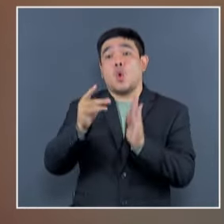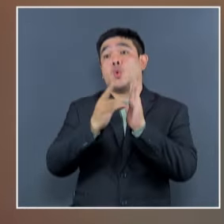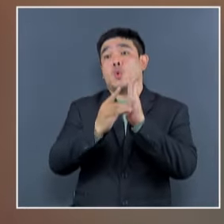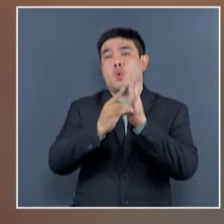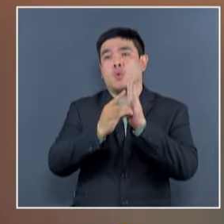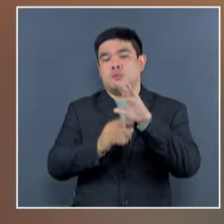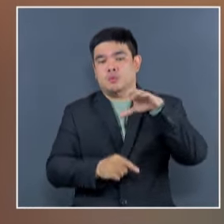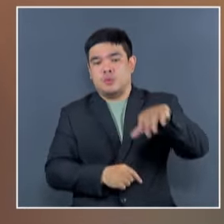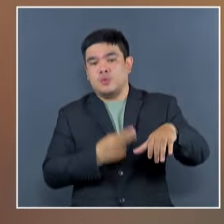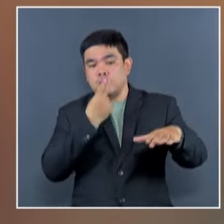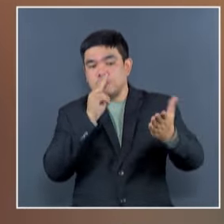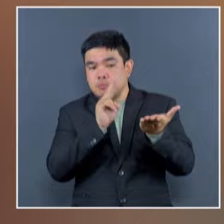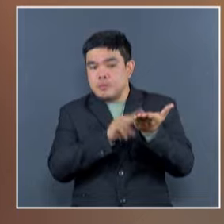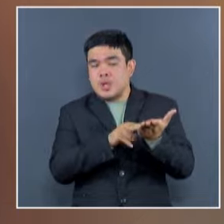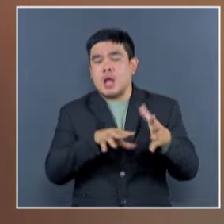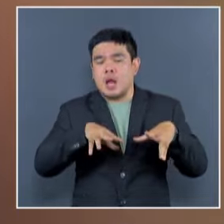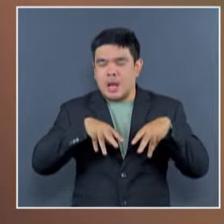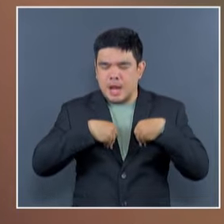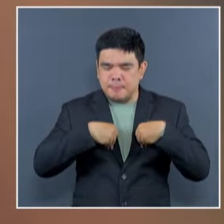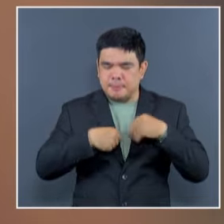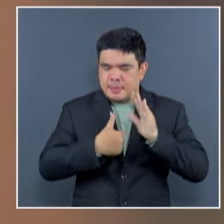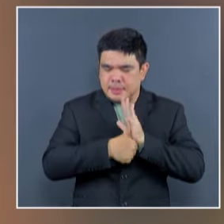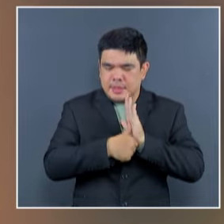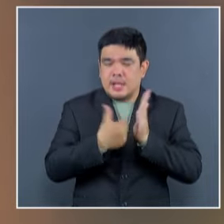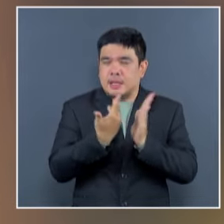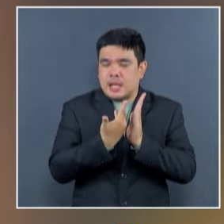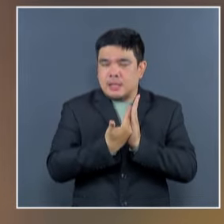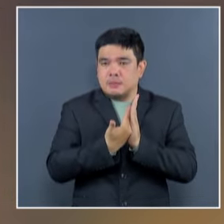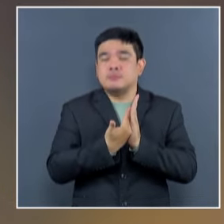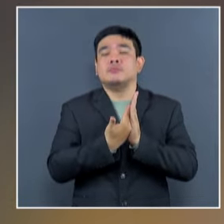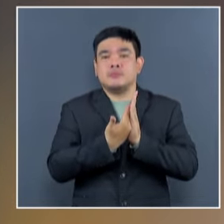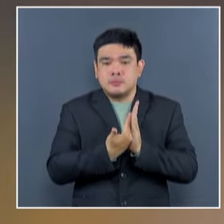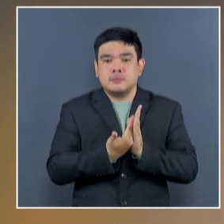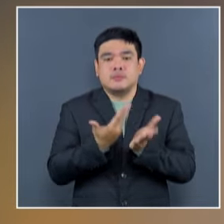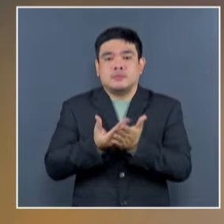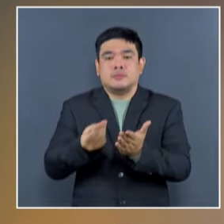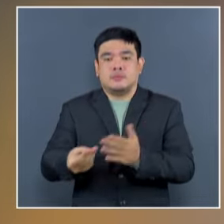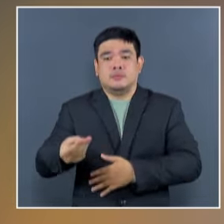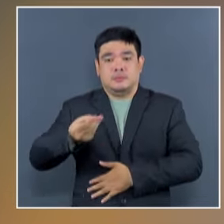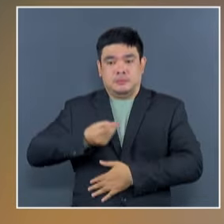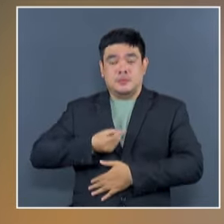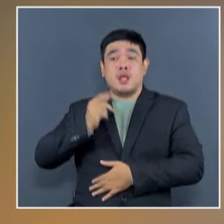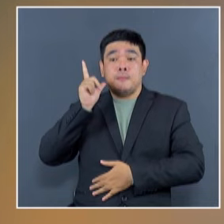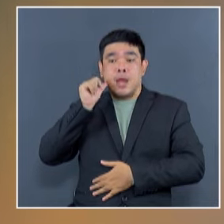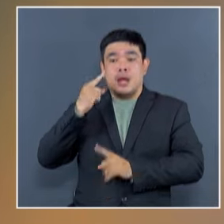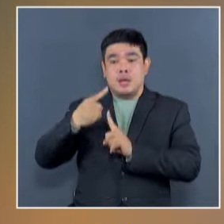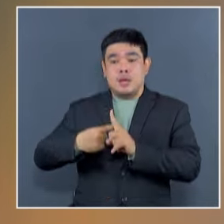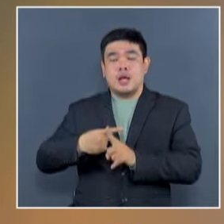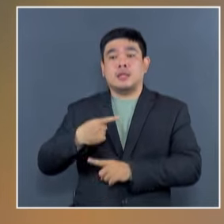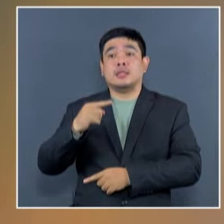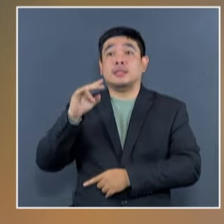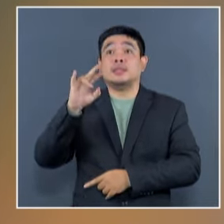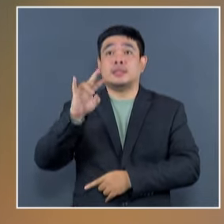มเพื่อทำหนังสือยอมรับสภาพหนี้ฮะแล้วก็บอกว่านี่ฮะจะคืนเงินคุณแม่ภายในเดือนพฤศจิกาย